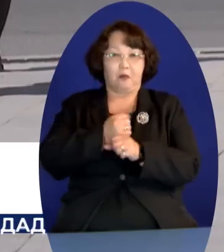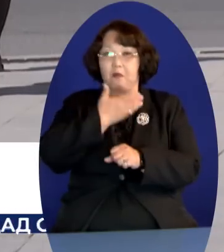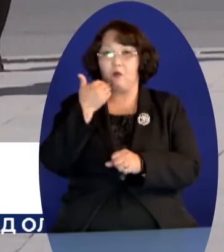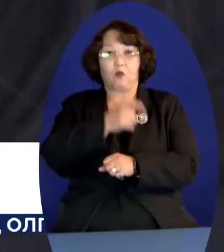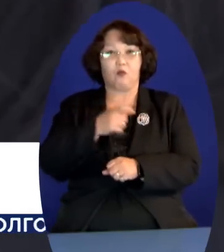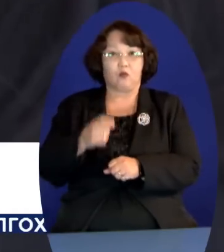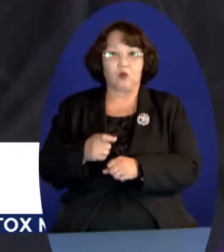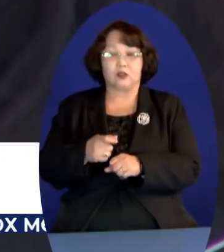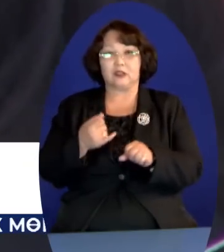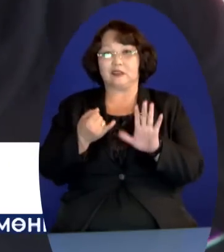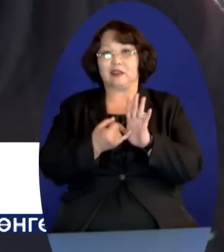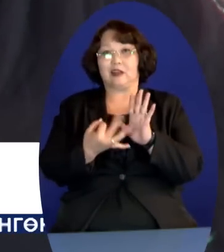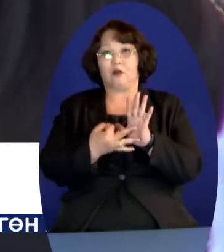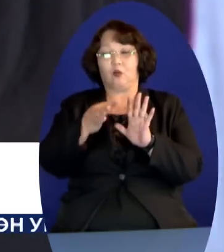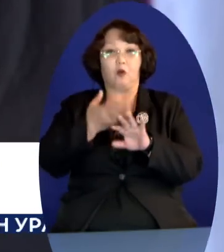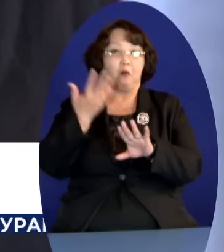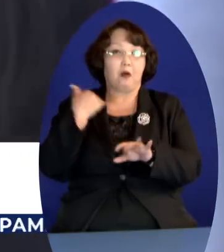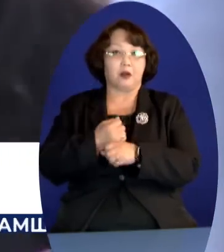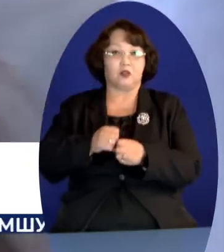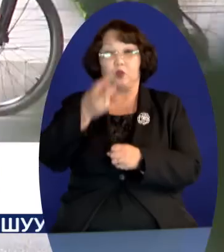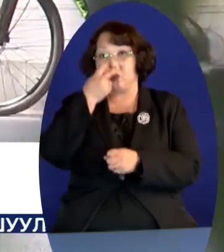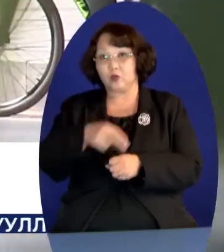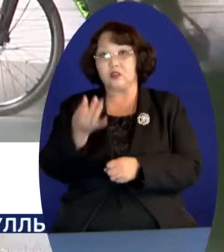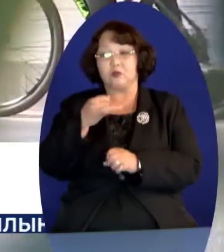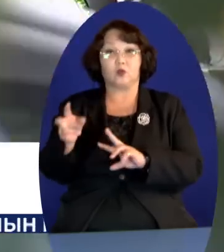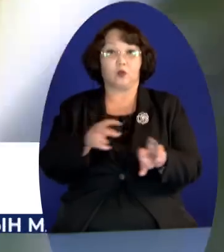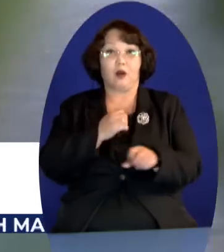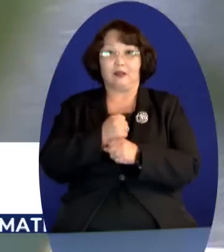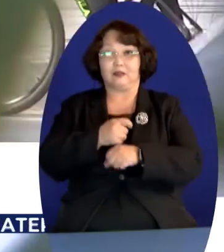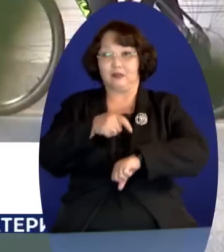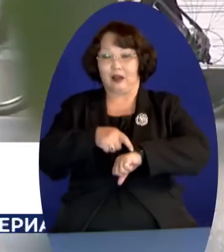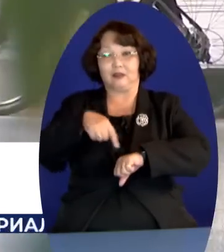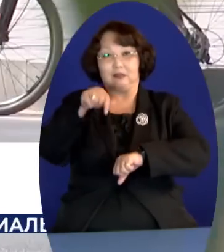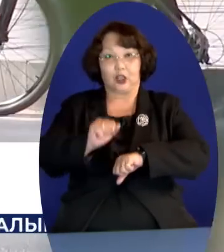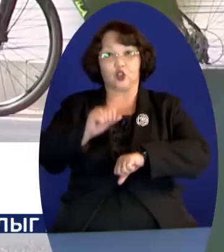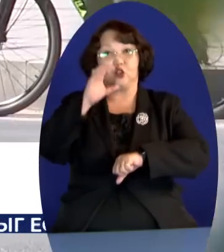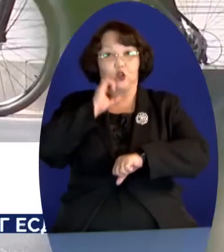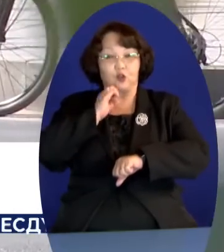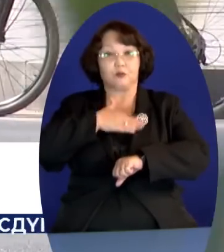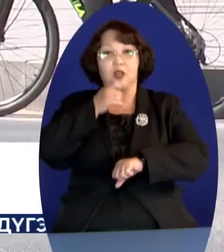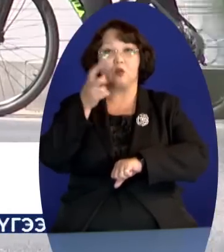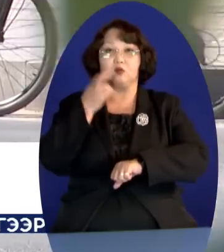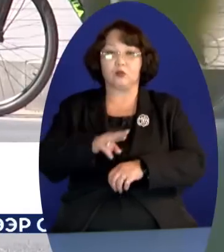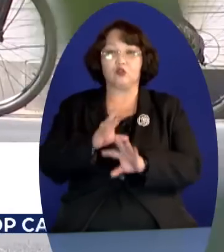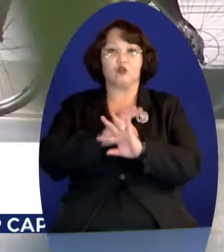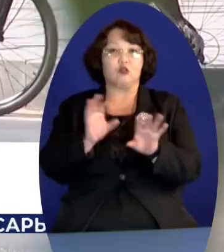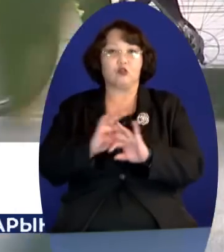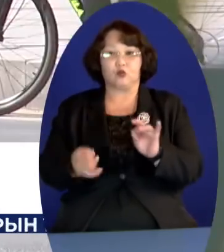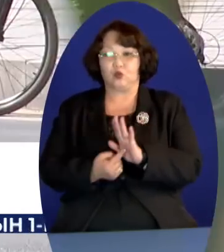нь өмнө нь хөдөлмөр эрхэлж байсан гэсэн судалгаа бий. Ажлын цаг, цалин, сонирхол, эрүүл мэндгээд олон